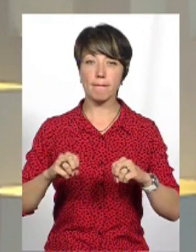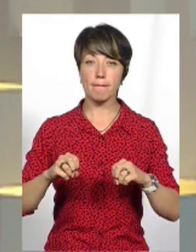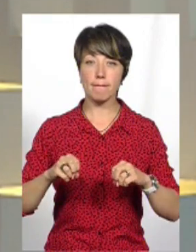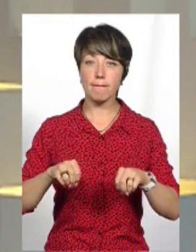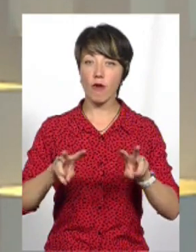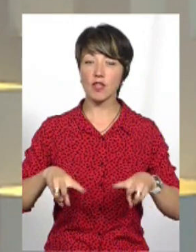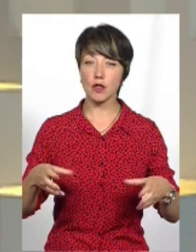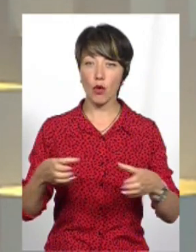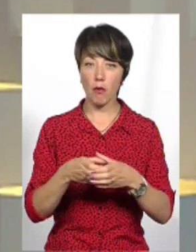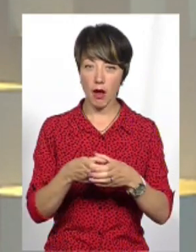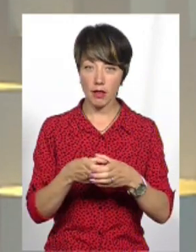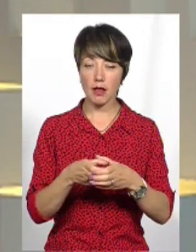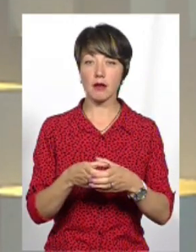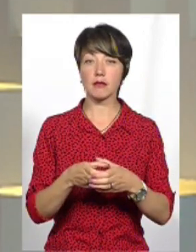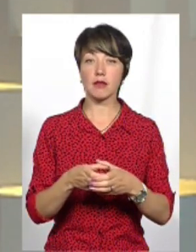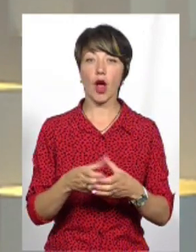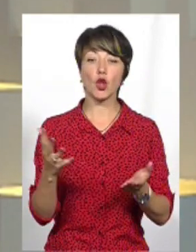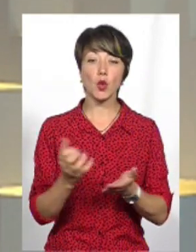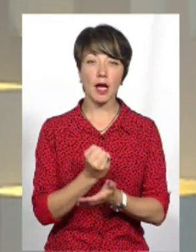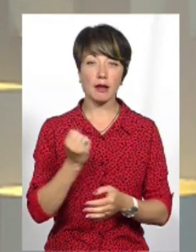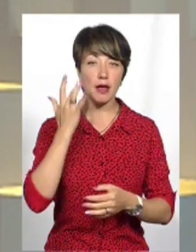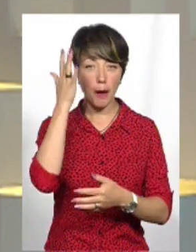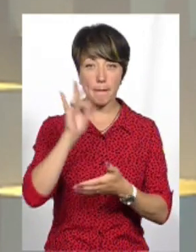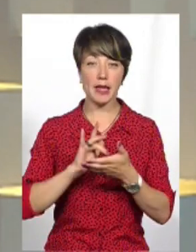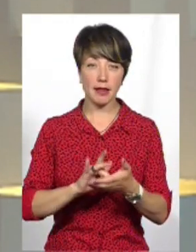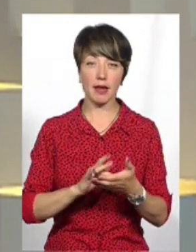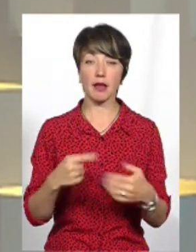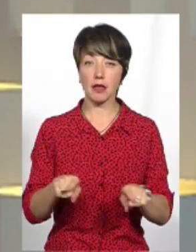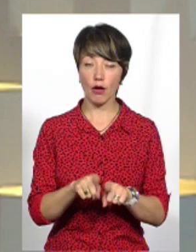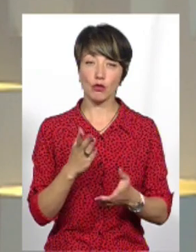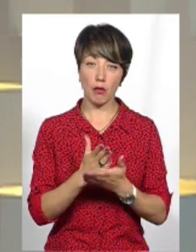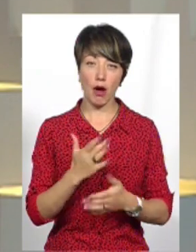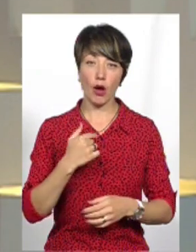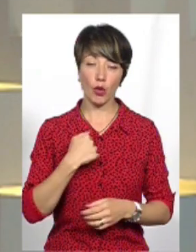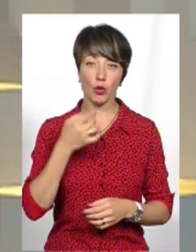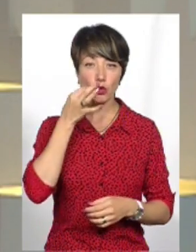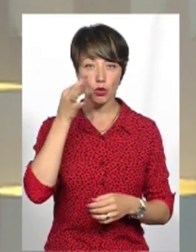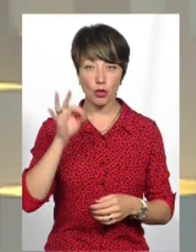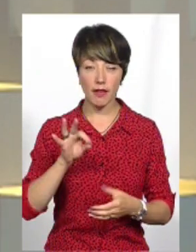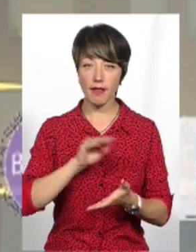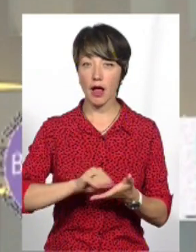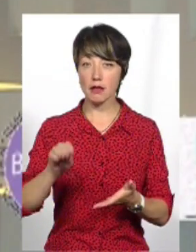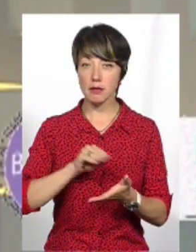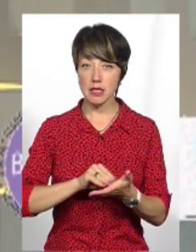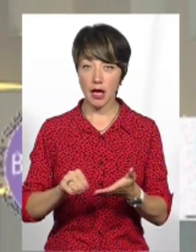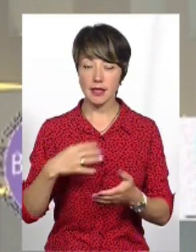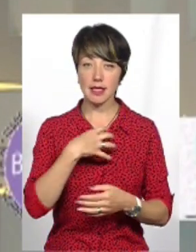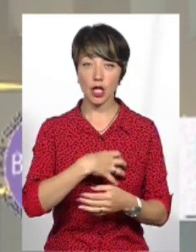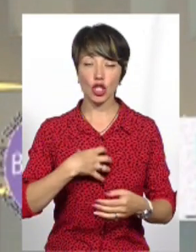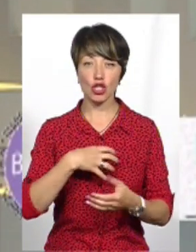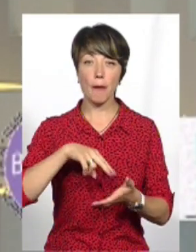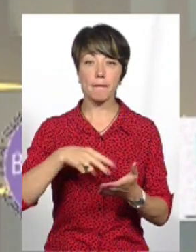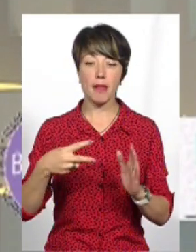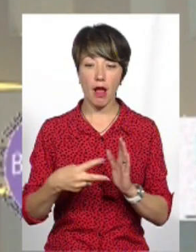команди, поставленні мети, досягненні цієї мети. Також маю досвід у написанні стратегічних